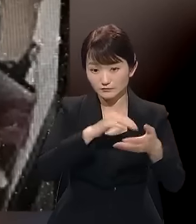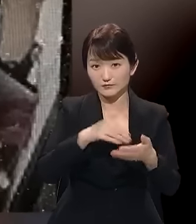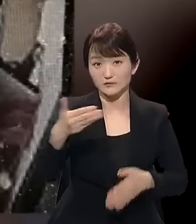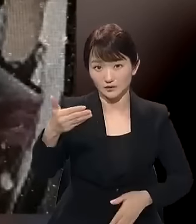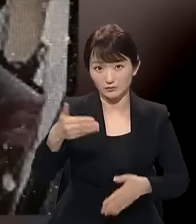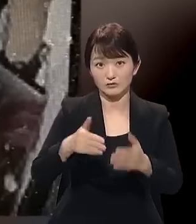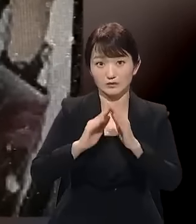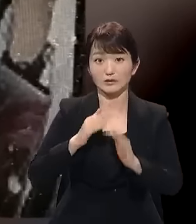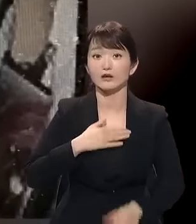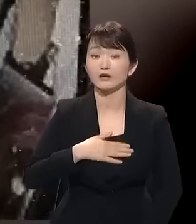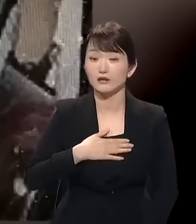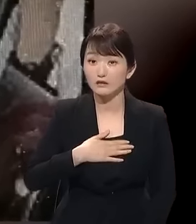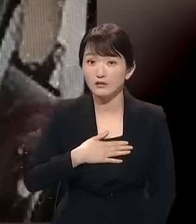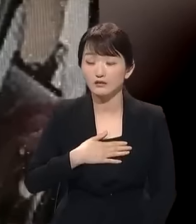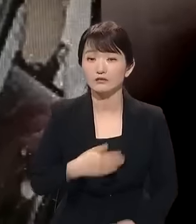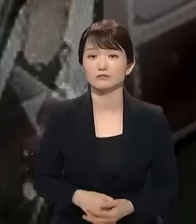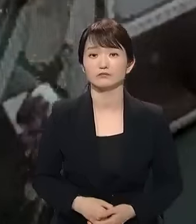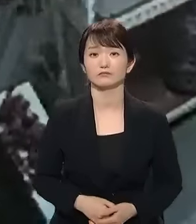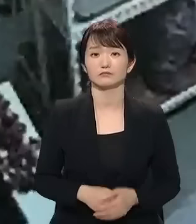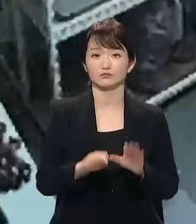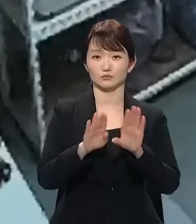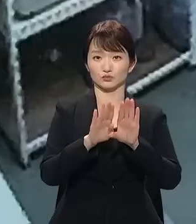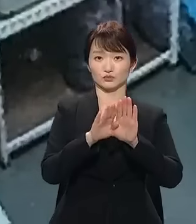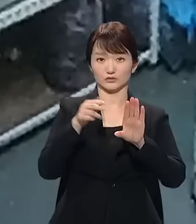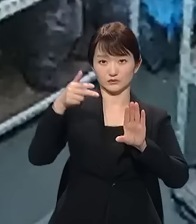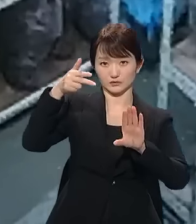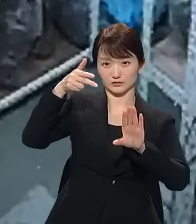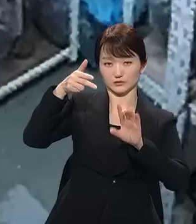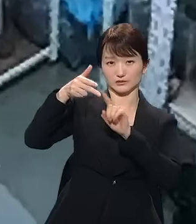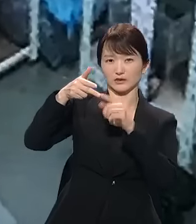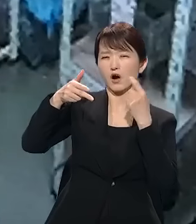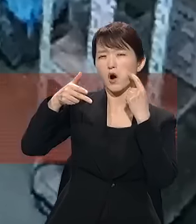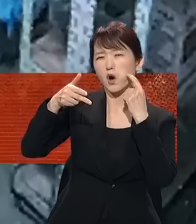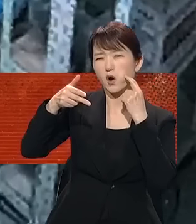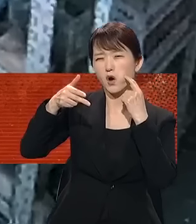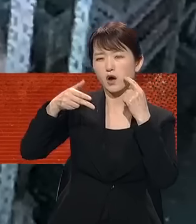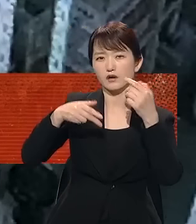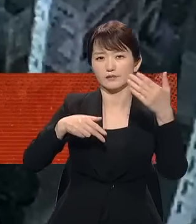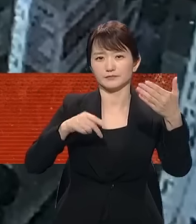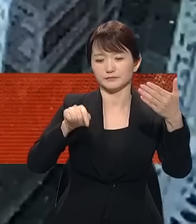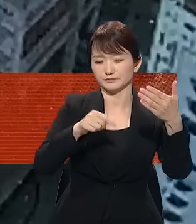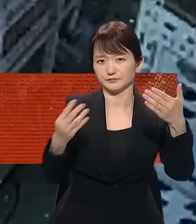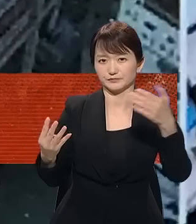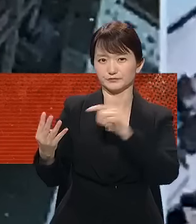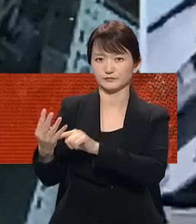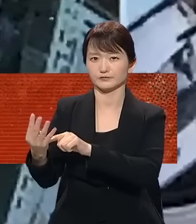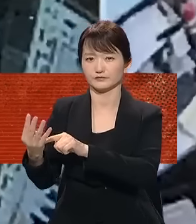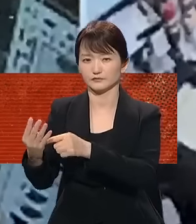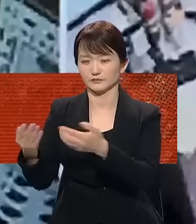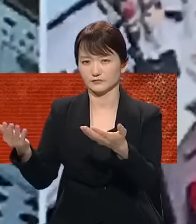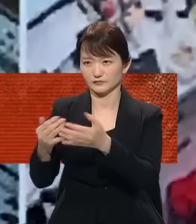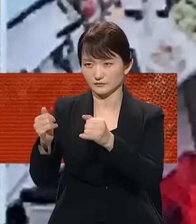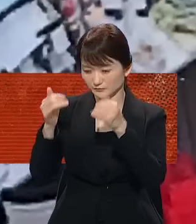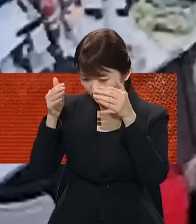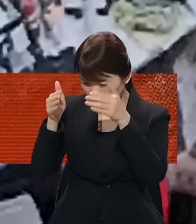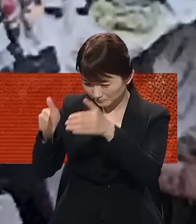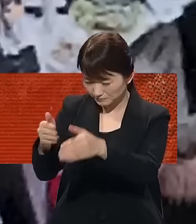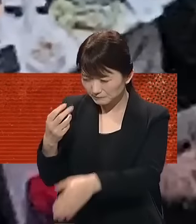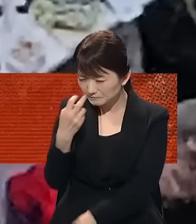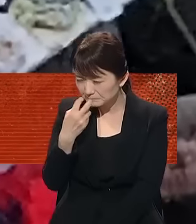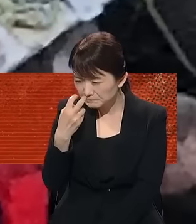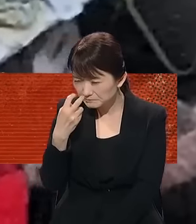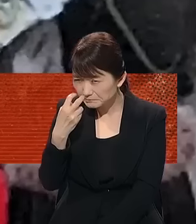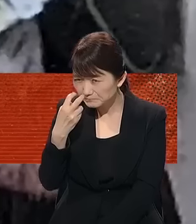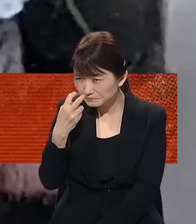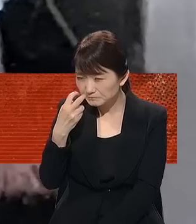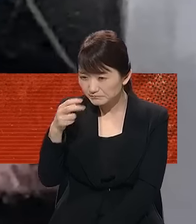알게 됐습니다. 아이고야. 정작 현관에 달린 CCTV는 가짜였고 9대 중 4대가 직원들의 모니터 상황을